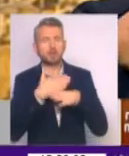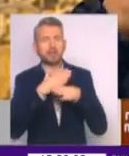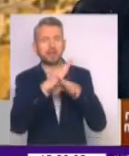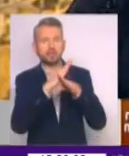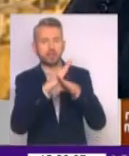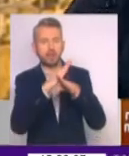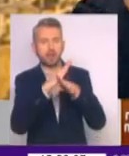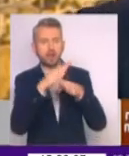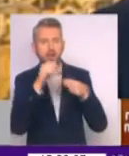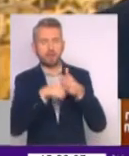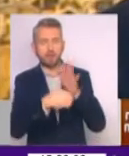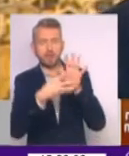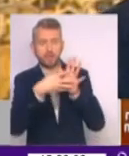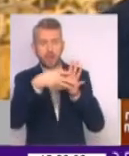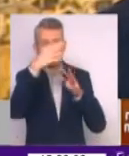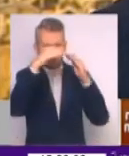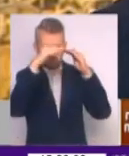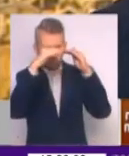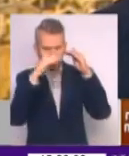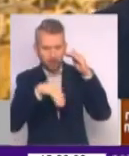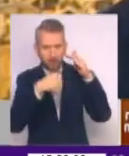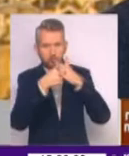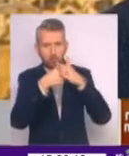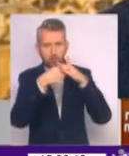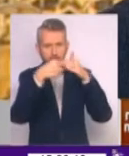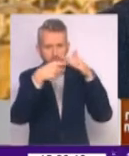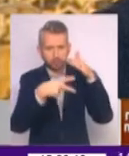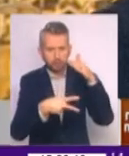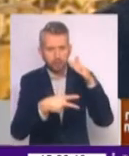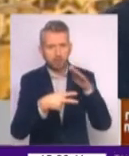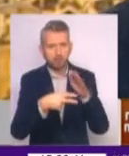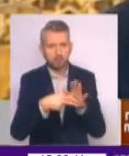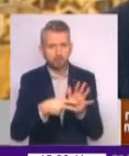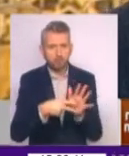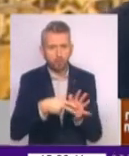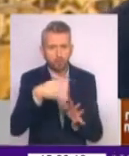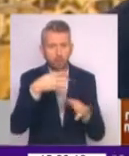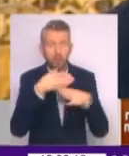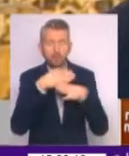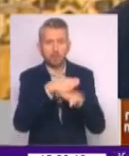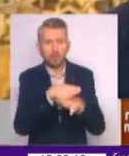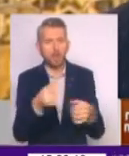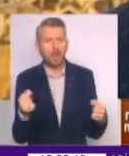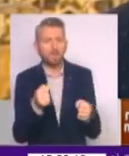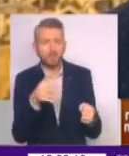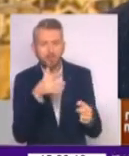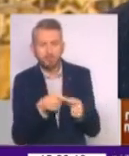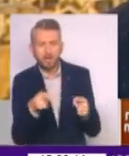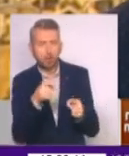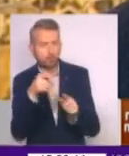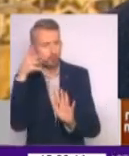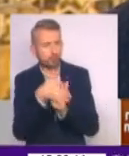від рівня 9-го поверху до 7-го. Вона величезна. Туди взимку потрапляє, там, або в такий навіть період,